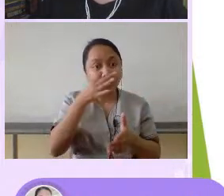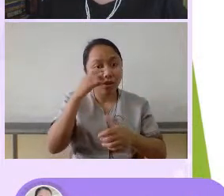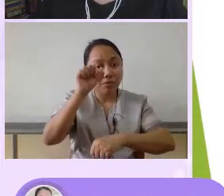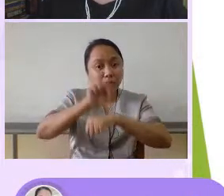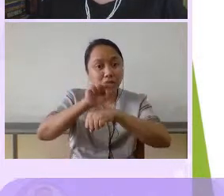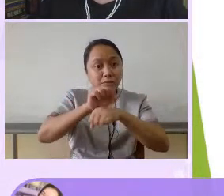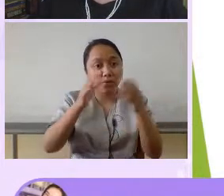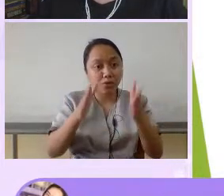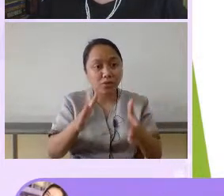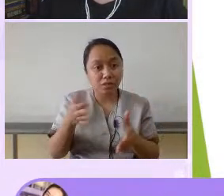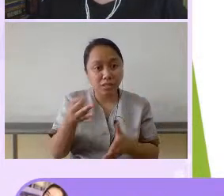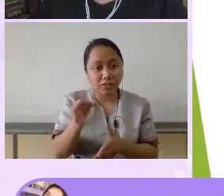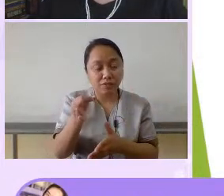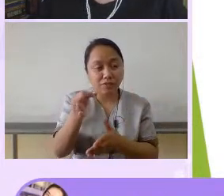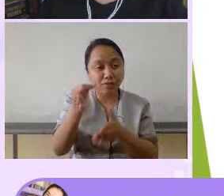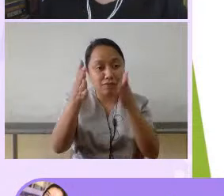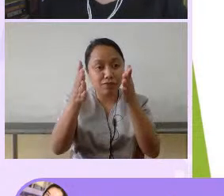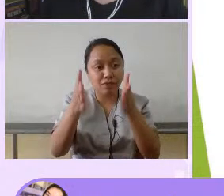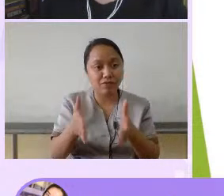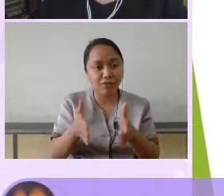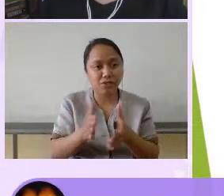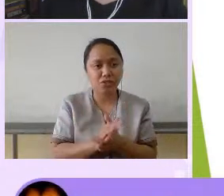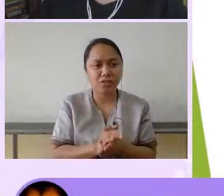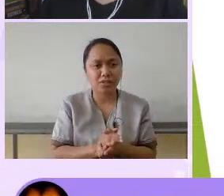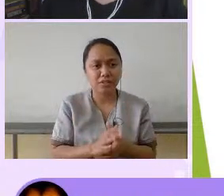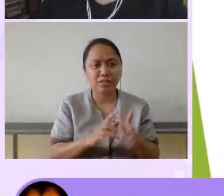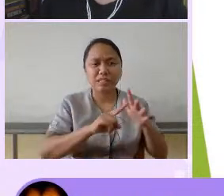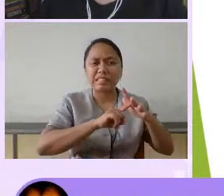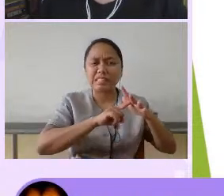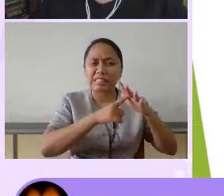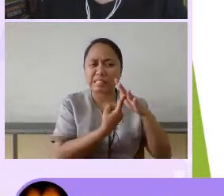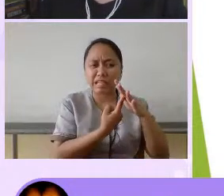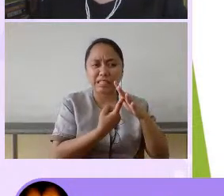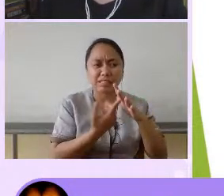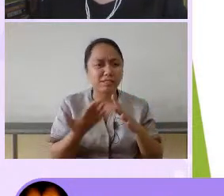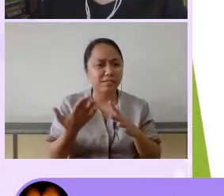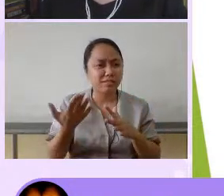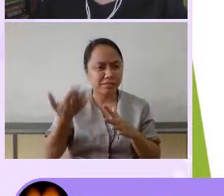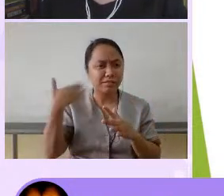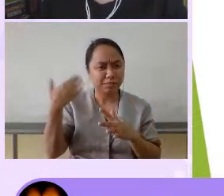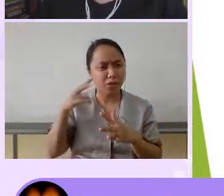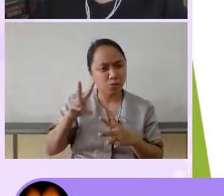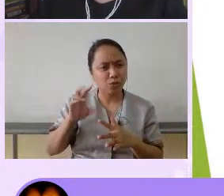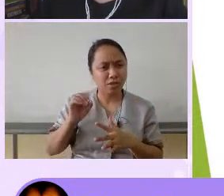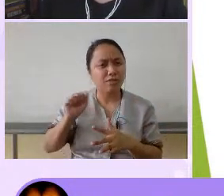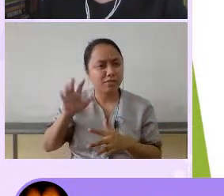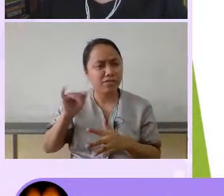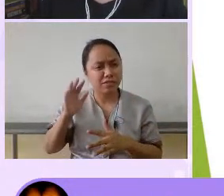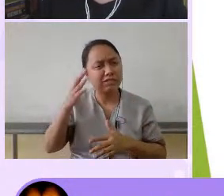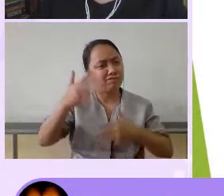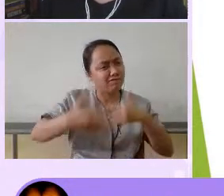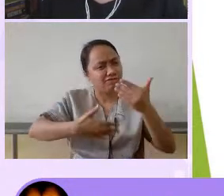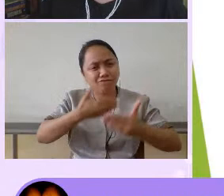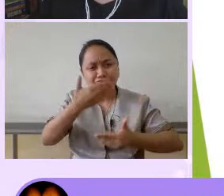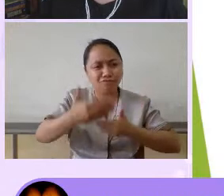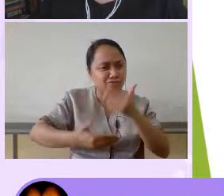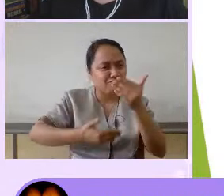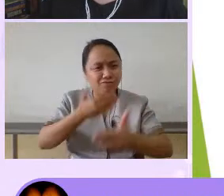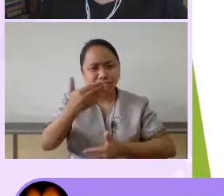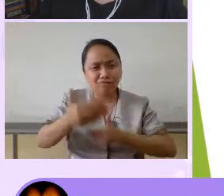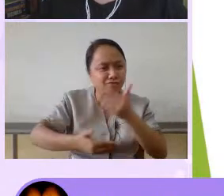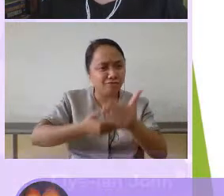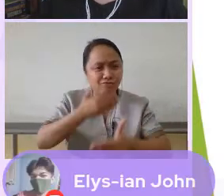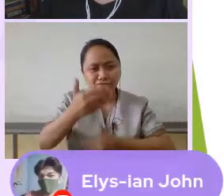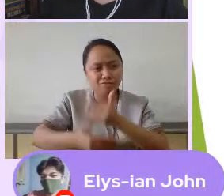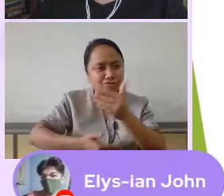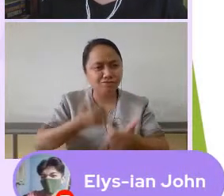tayong sinimulan po yun ng I think mga 2014 and nag-evolve na at ngayon po ay